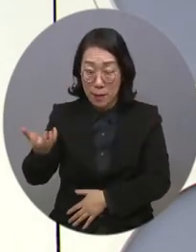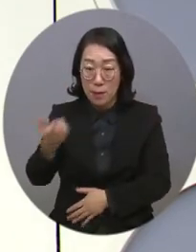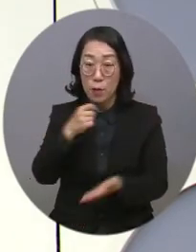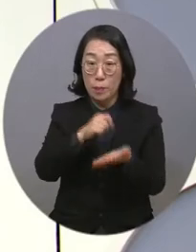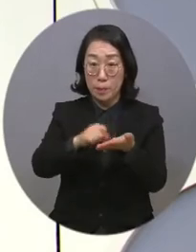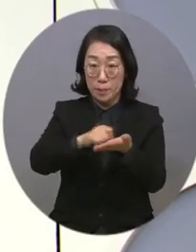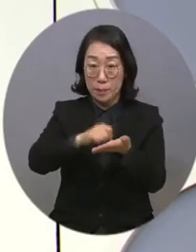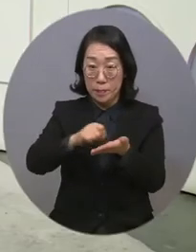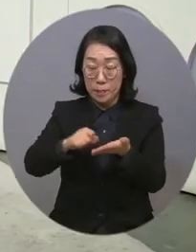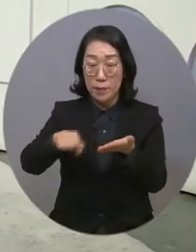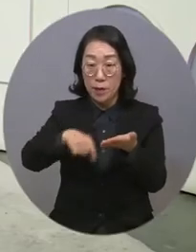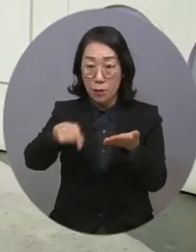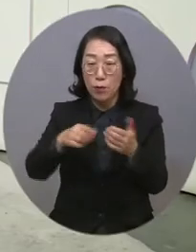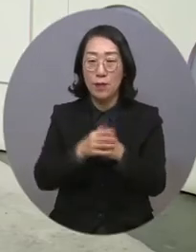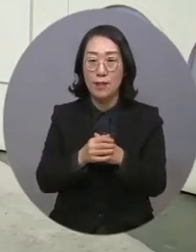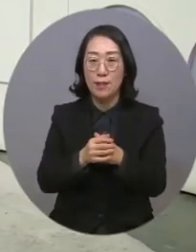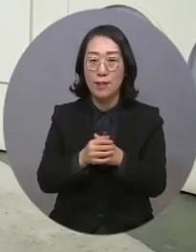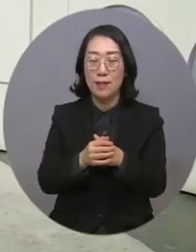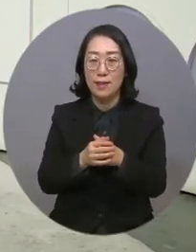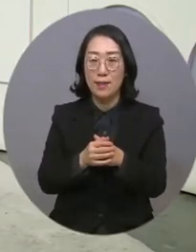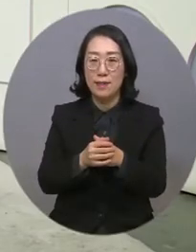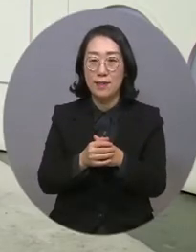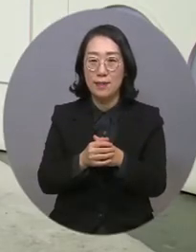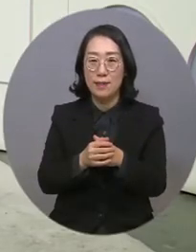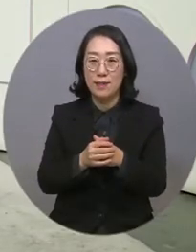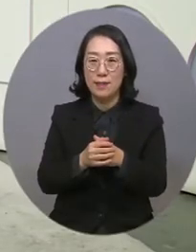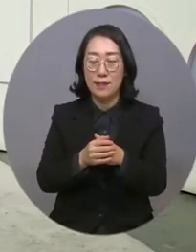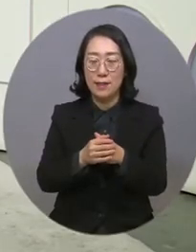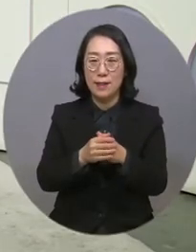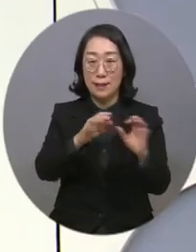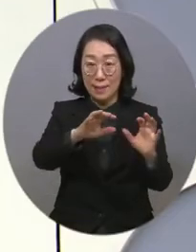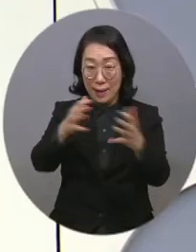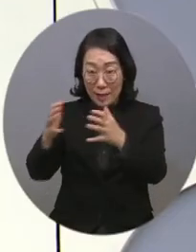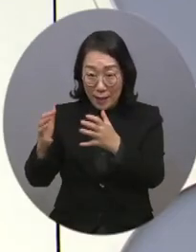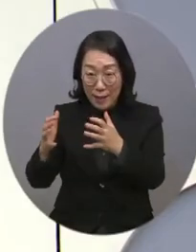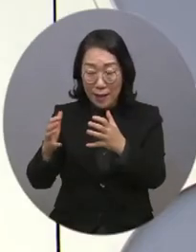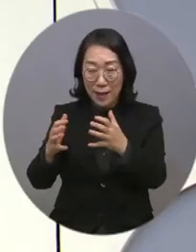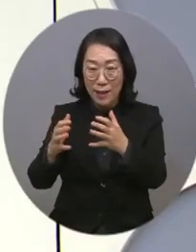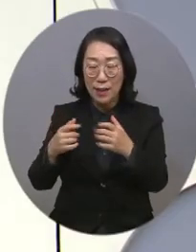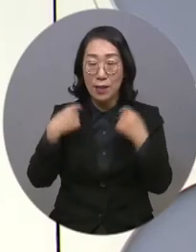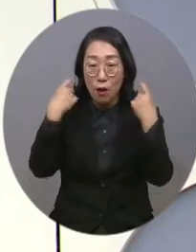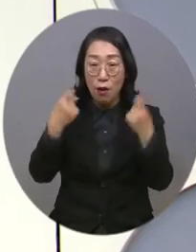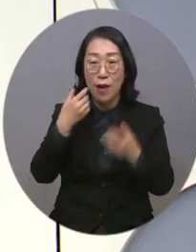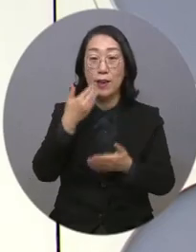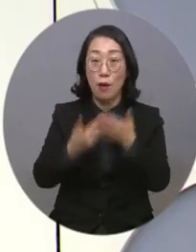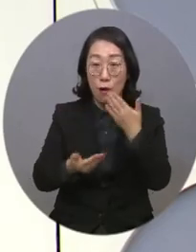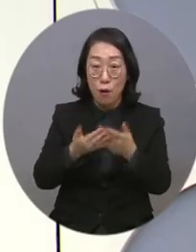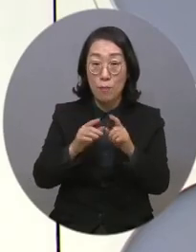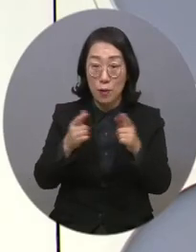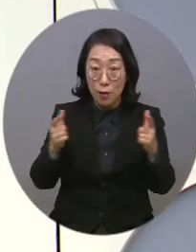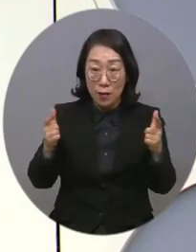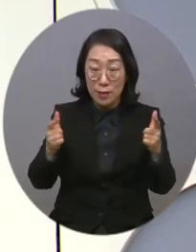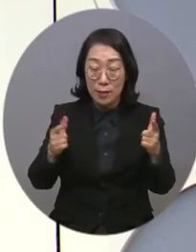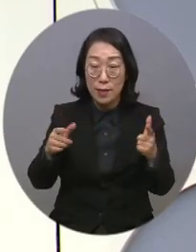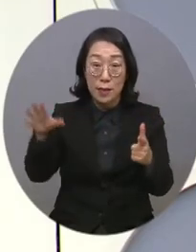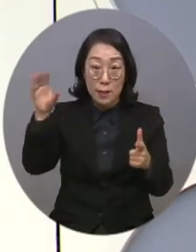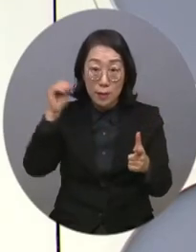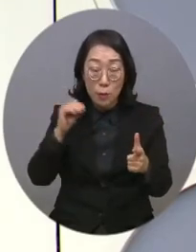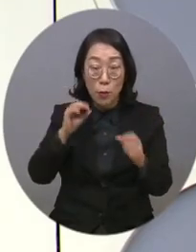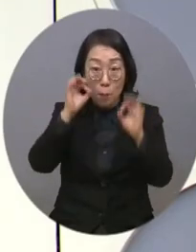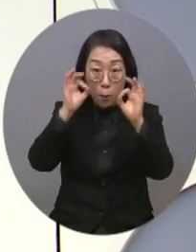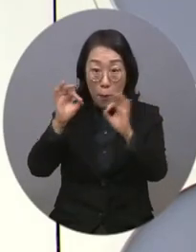여행기 쓰는 이렇게 이런 그 각 나라를 돌아다니면서 여행기 여행을 하고 보고 들은 걸